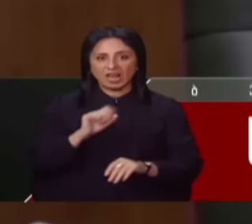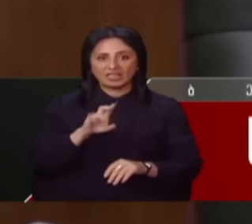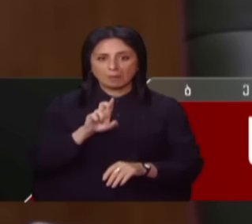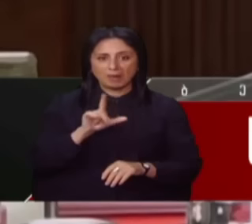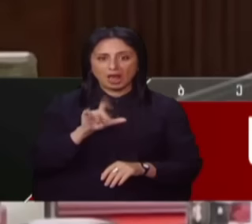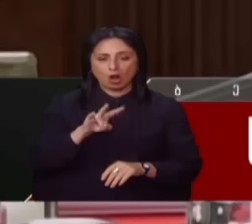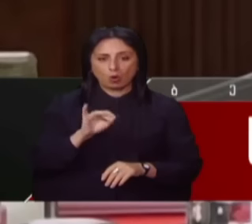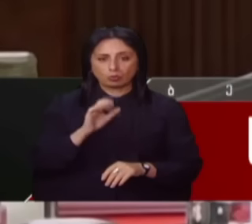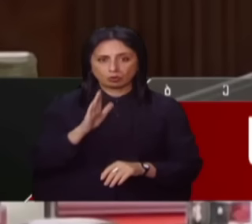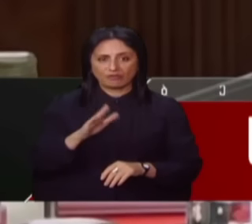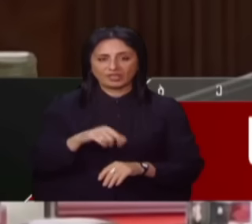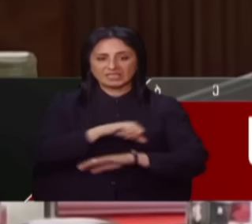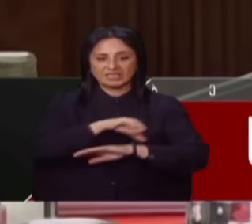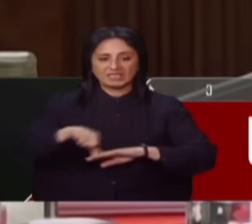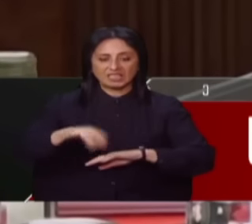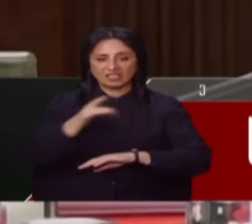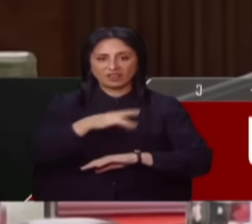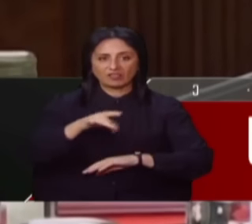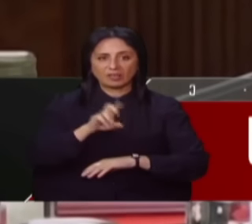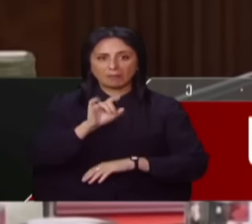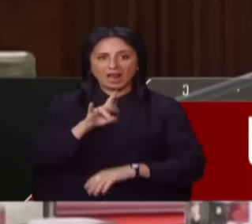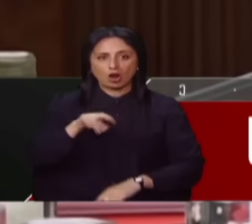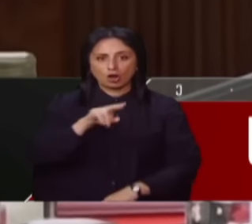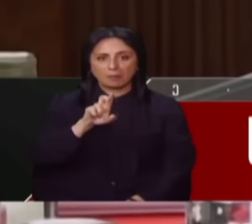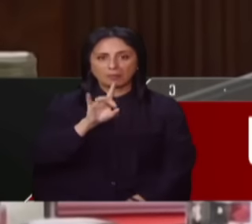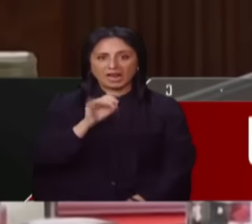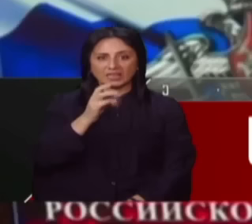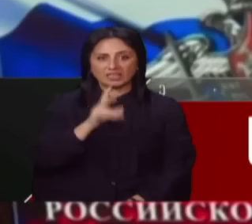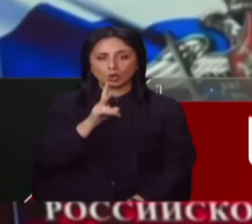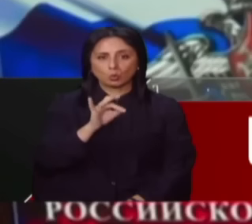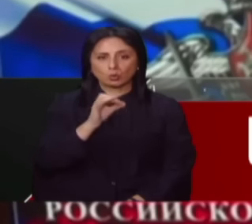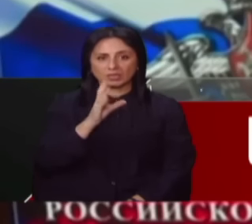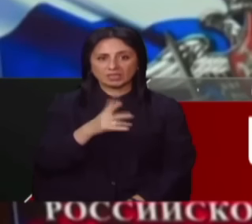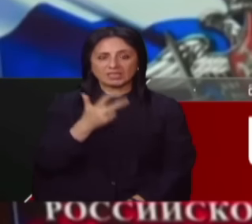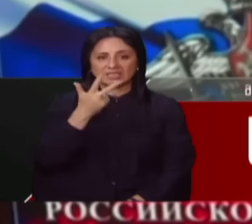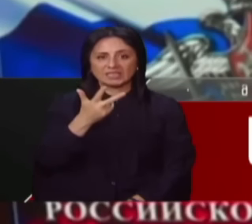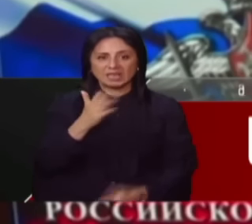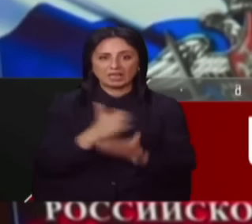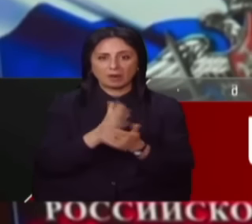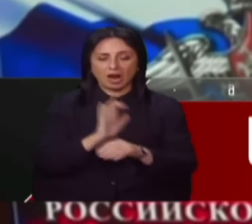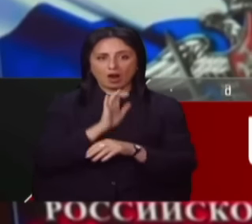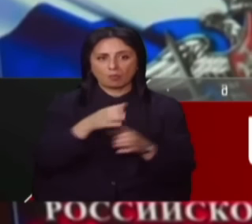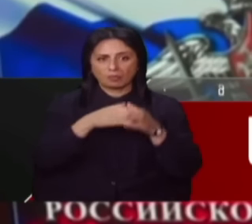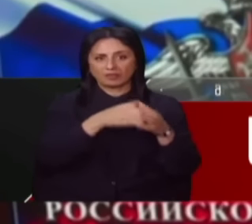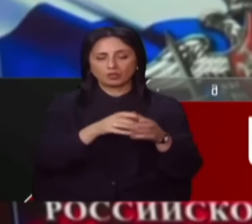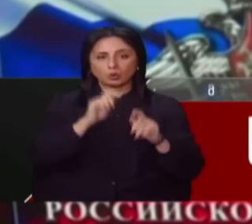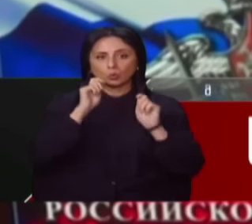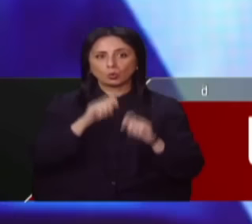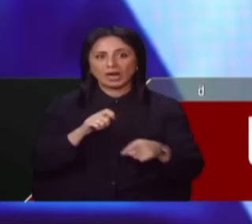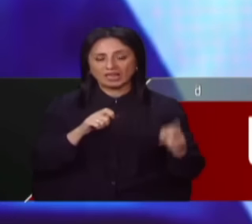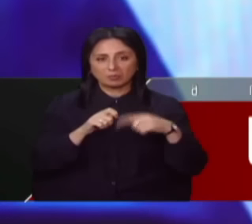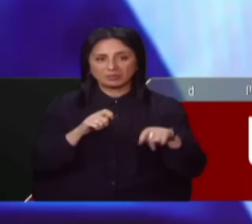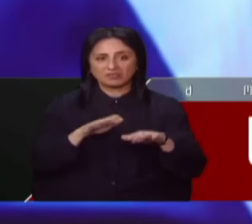ანდრეი ბელაუსოვმა სასაზღვრო რეგიონებში ბელგოროჯი, ბრიანსკსა და კურსკში 3 დანაყოფი გაგზავნა, რომელთაც